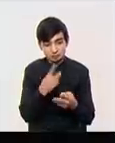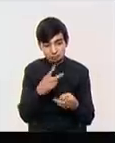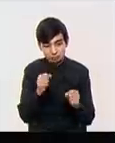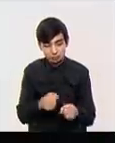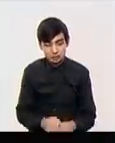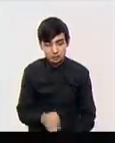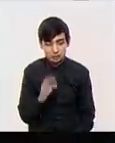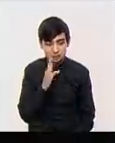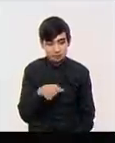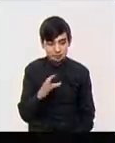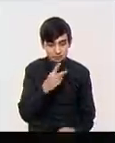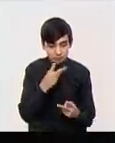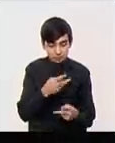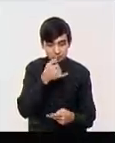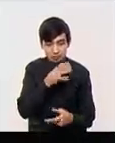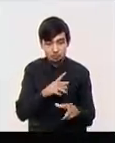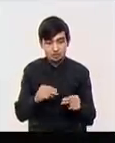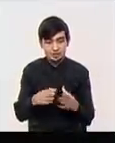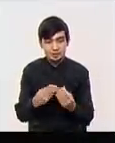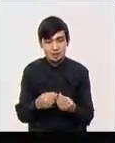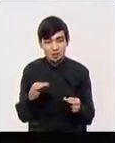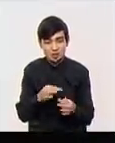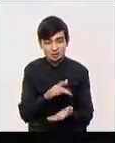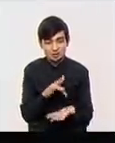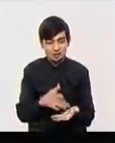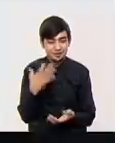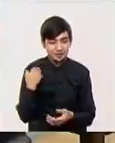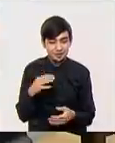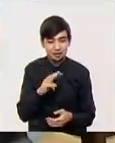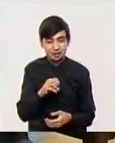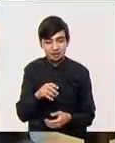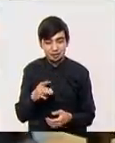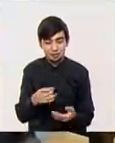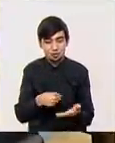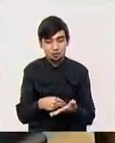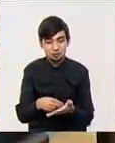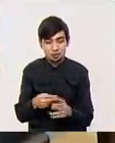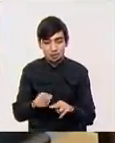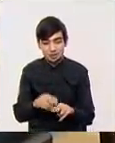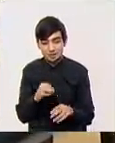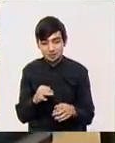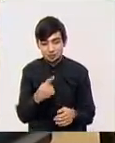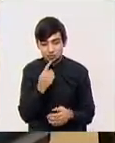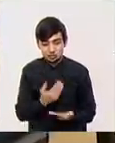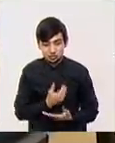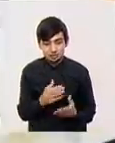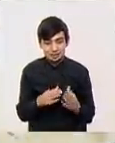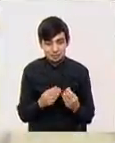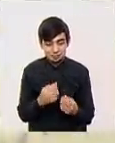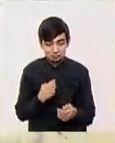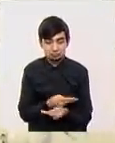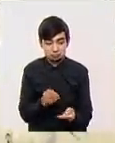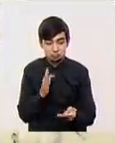Тізімді ақыры аналар көре алмады, ал бақытты отбасы орталықтың басшысы тек тендер арқылы сатып алынған заттарды ғана мұқтаж отбасыларға үлестіреміз деді.